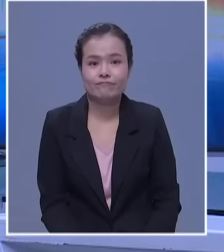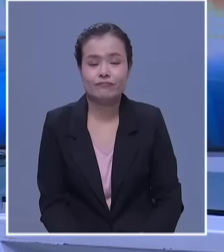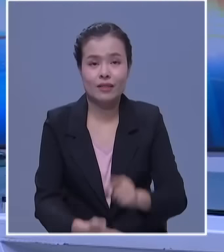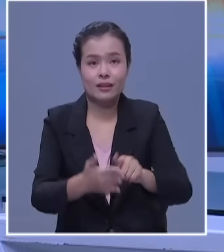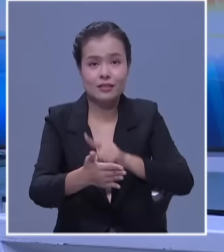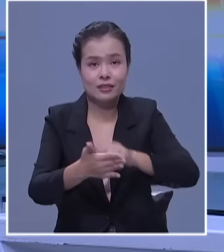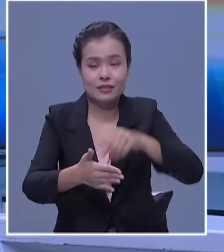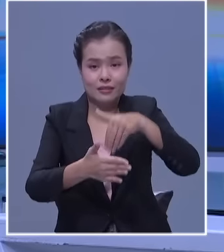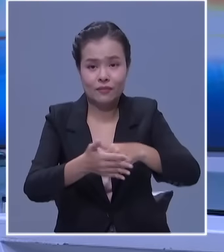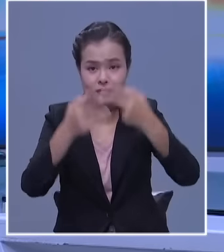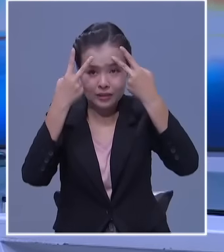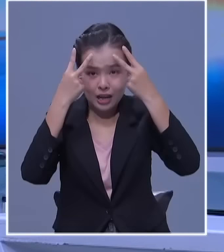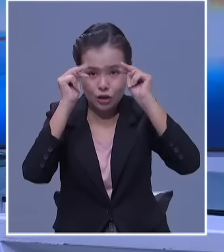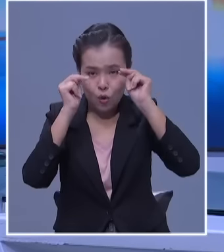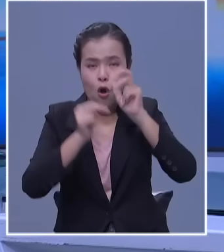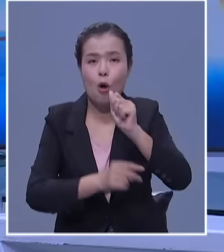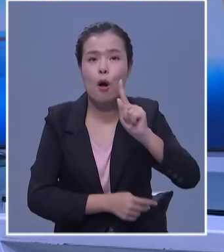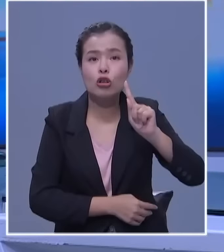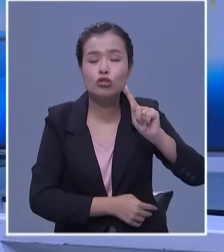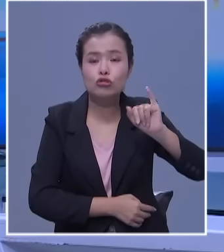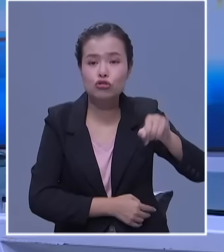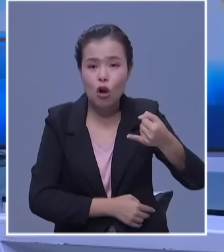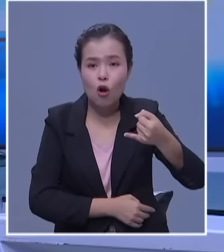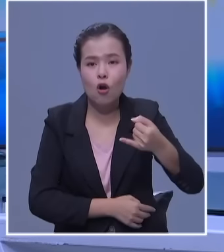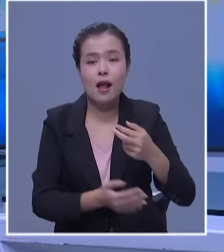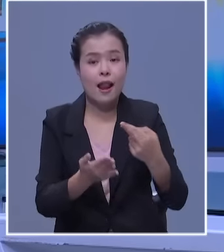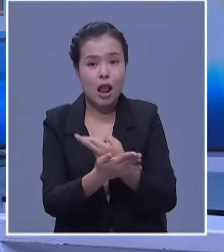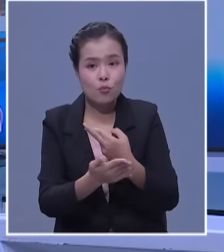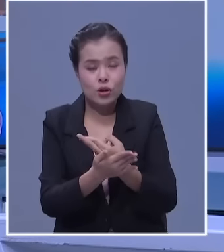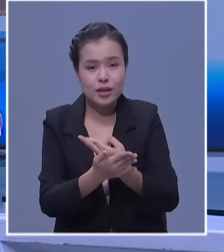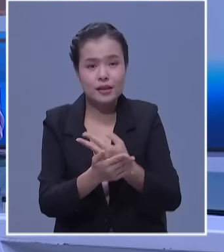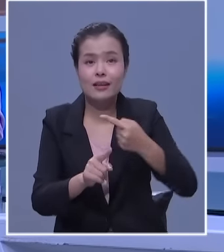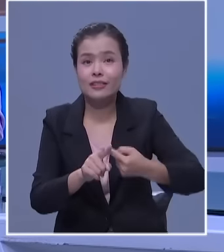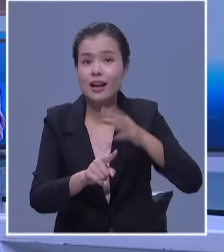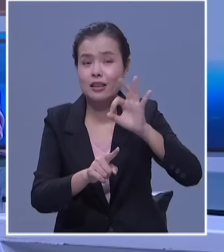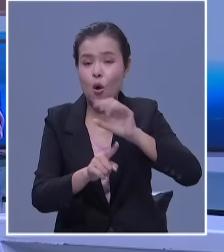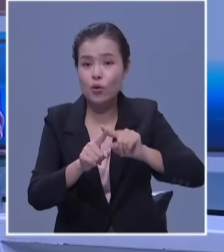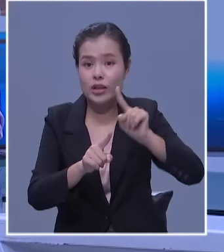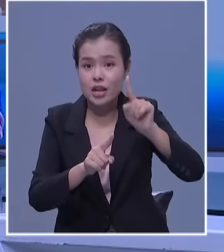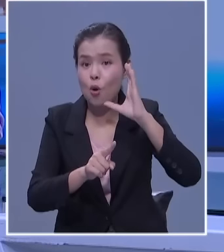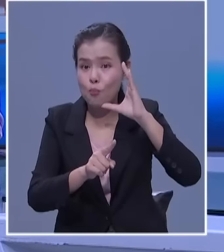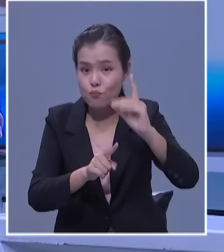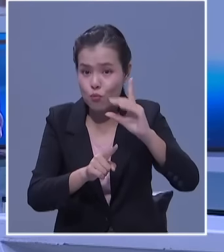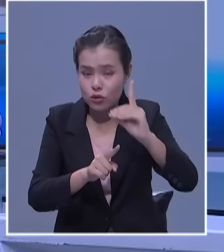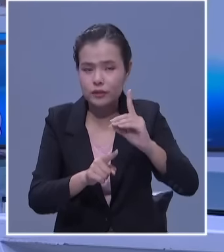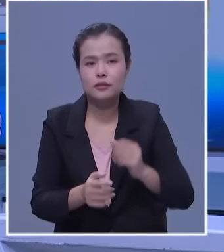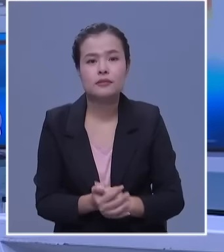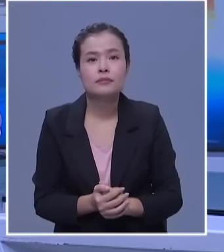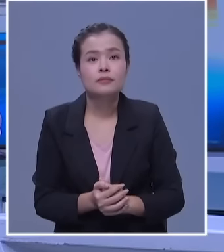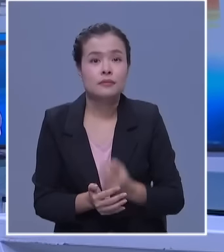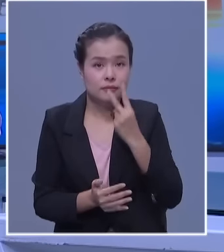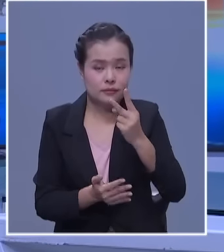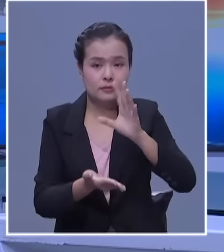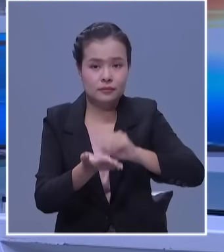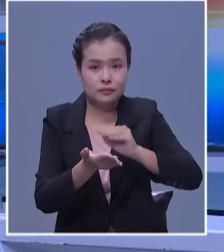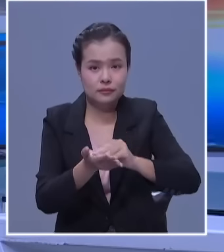การเลือกตั้งนายกอบจราชบุรีเลยค่ะที่จะมีขึ้นในวันอาทิตย์ที่ 1กันยายนพรุ่งนี้แล้วสินะคะเพราะฉะนั้นมาดูความ